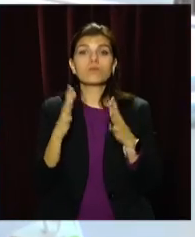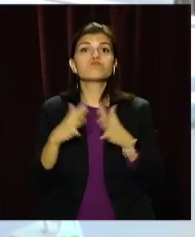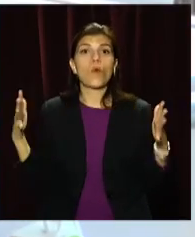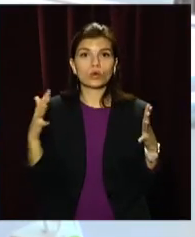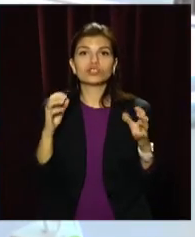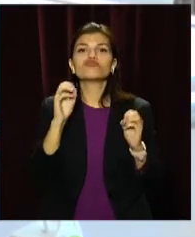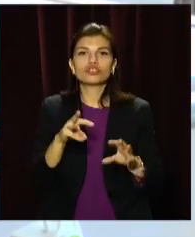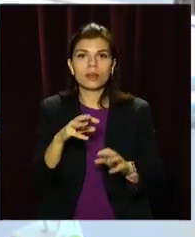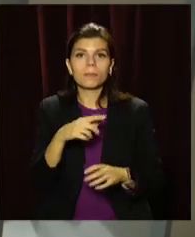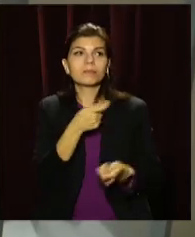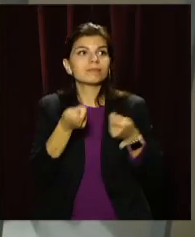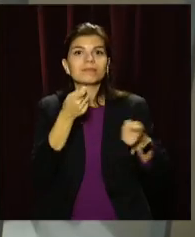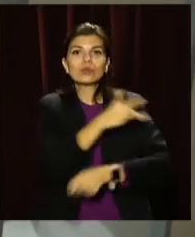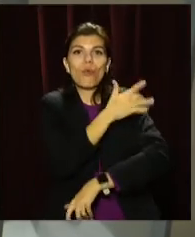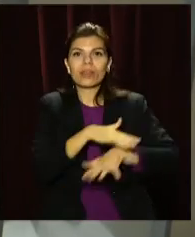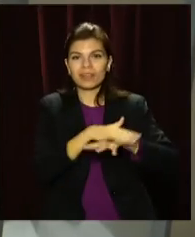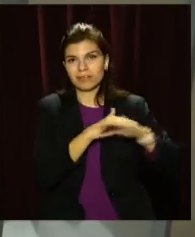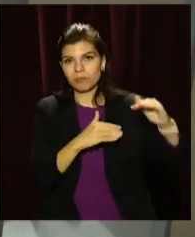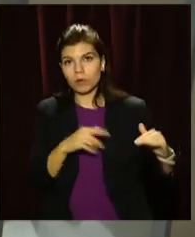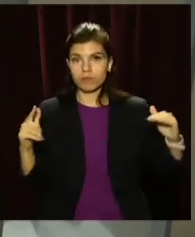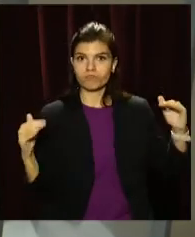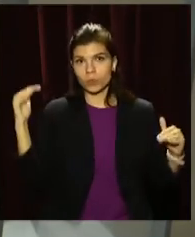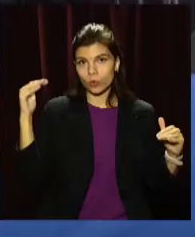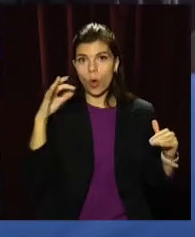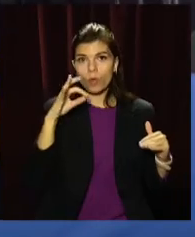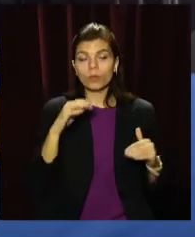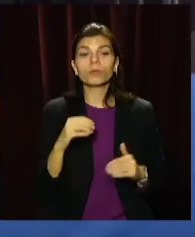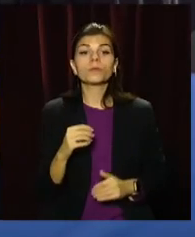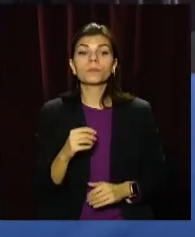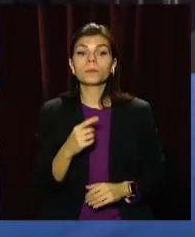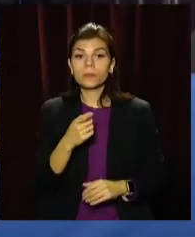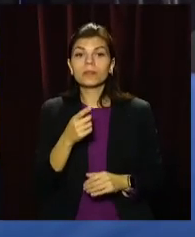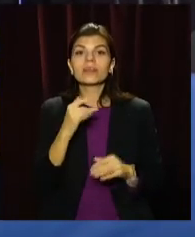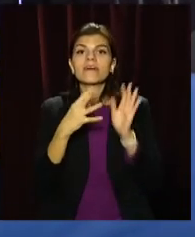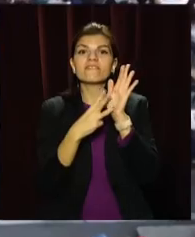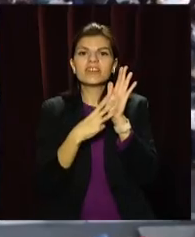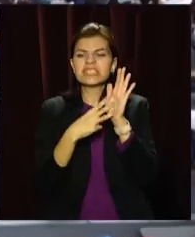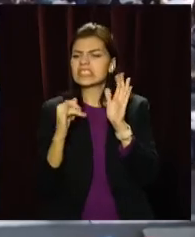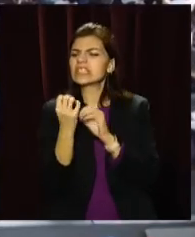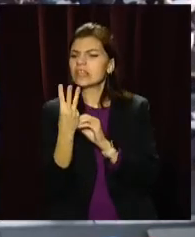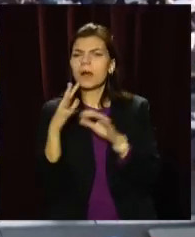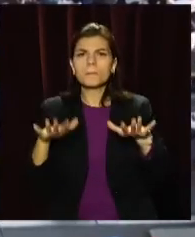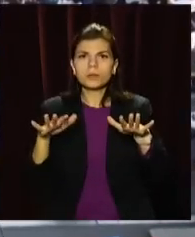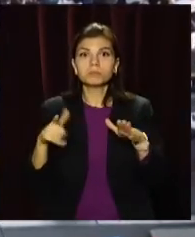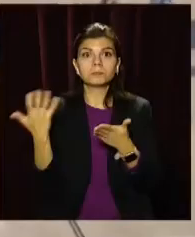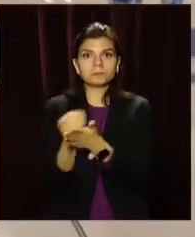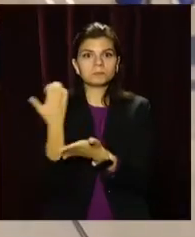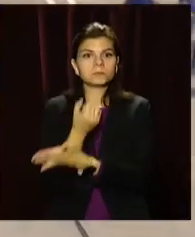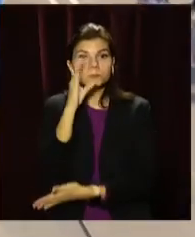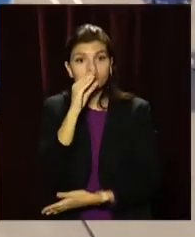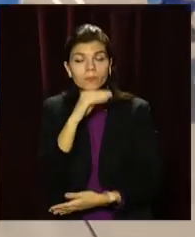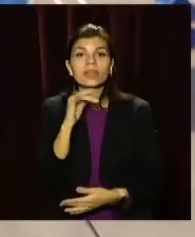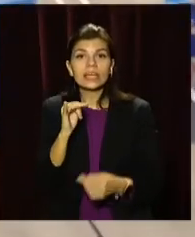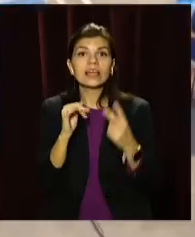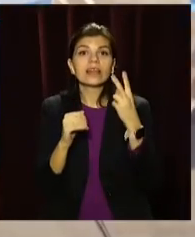за представників правлячої партії. Крім того, політсила впевнено перемагає у 8 з 13 містах обласного підпорядкування та у